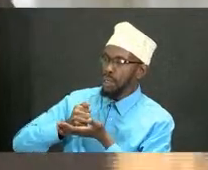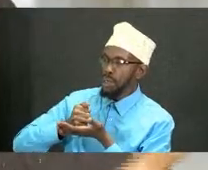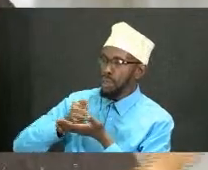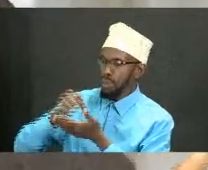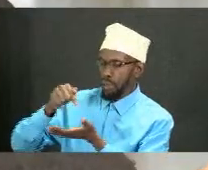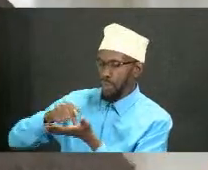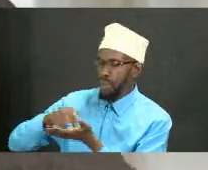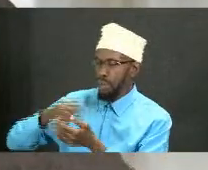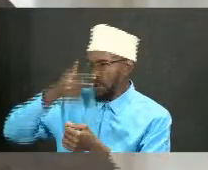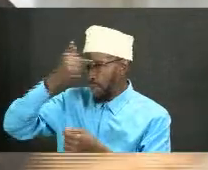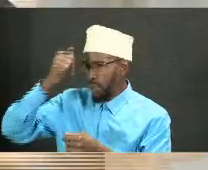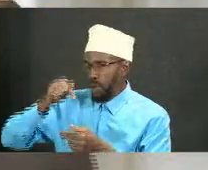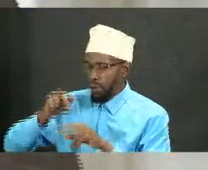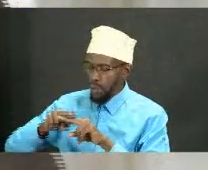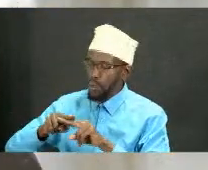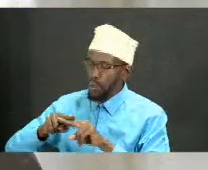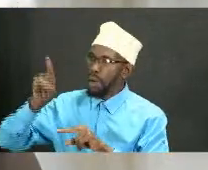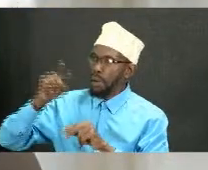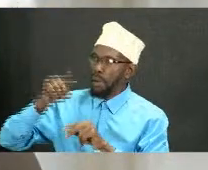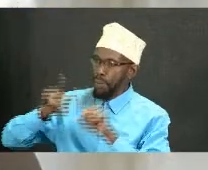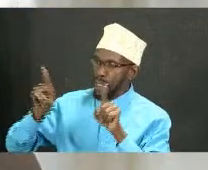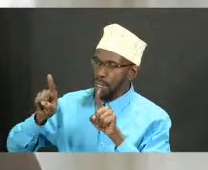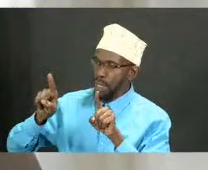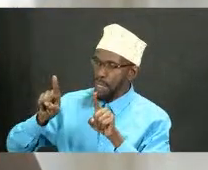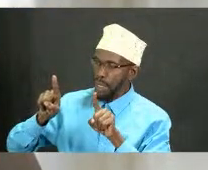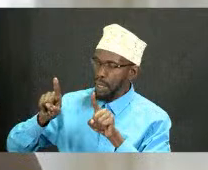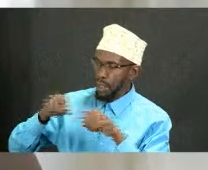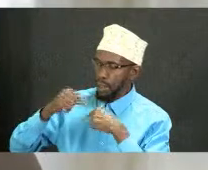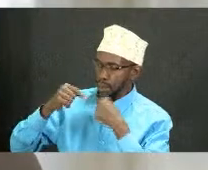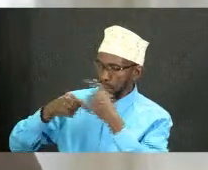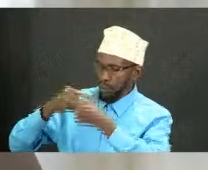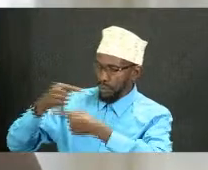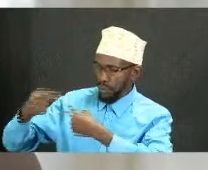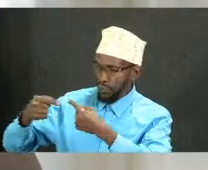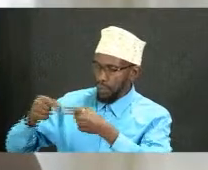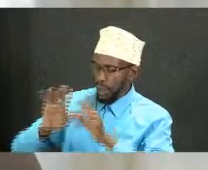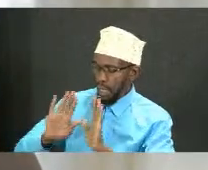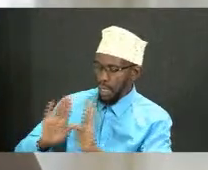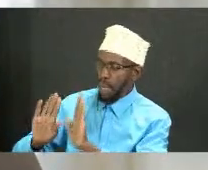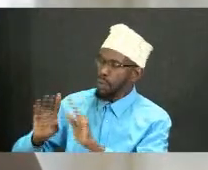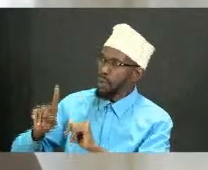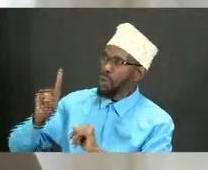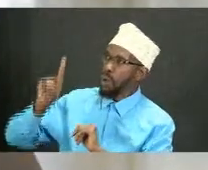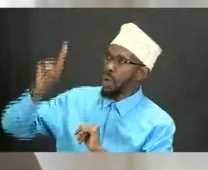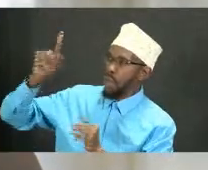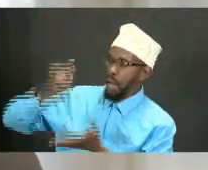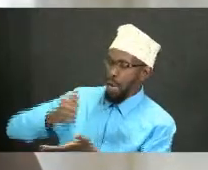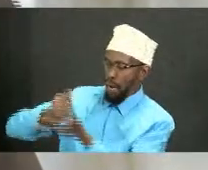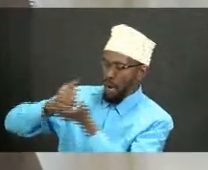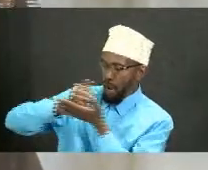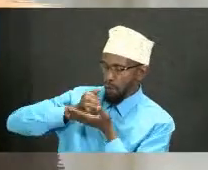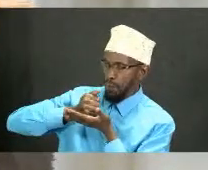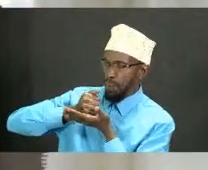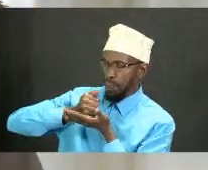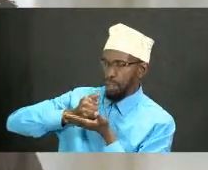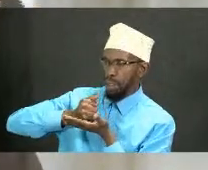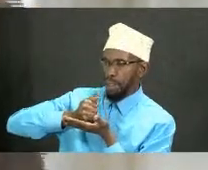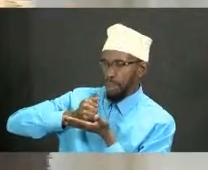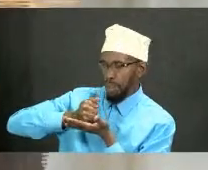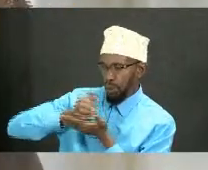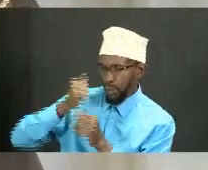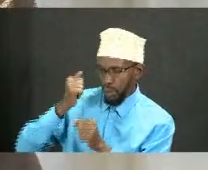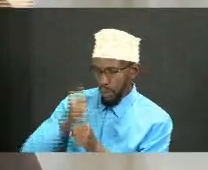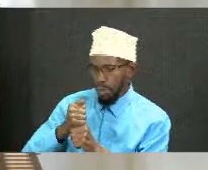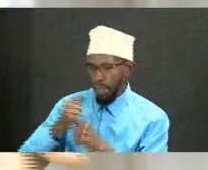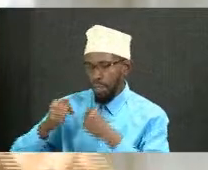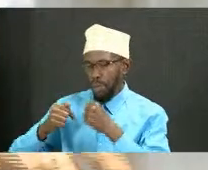Naweza fanya hii kwa kadri ya uwezo wangu, lakini ikifika kwa kiwango fulani namwacha Mwenyezi Mungu anisaidie kutimiza